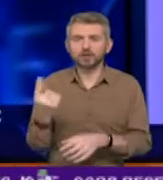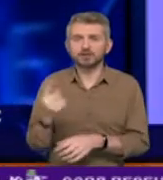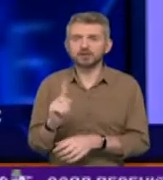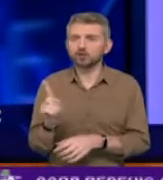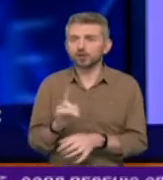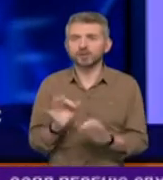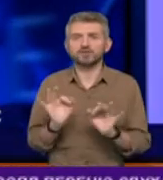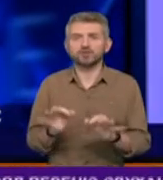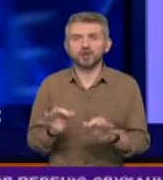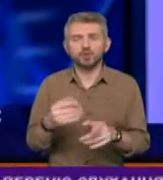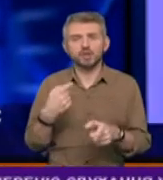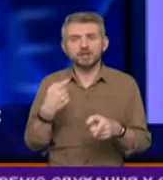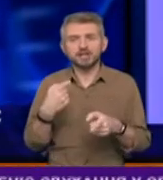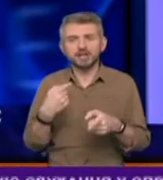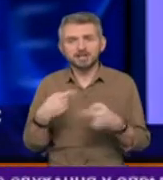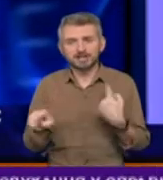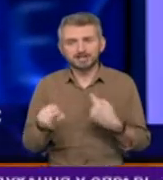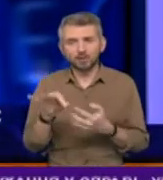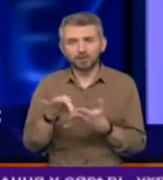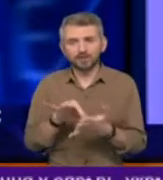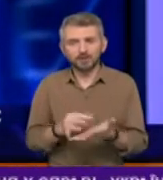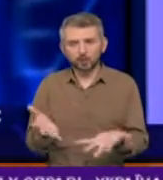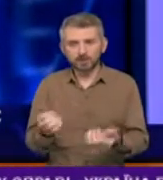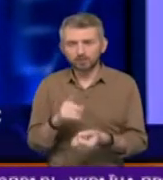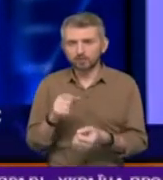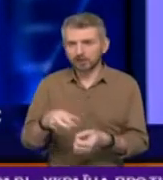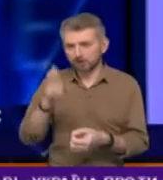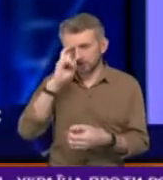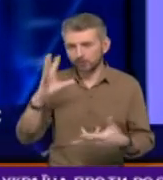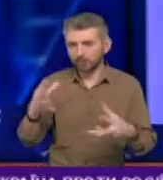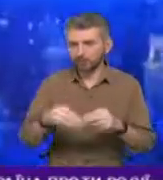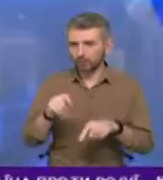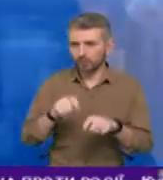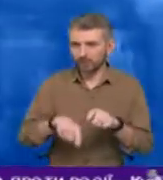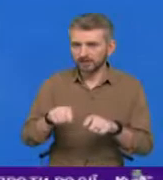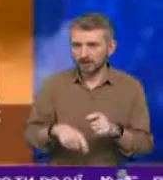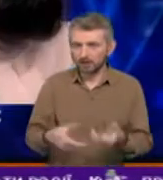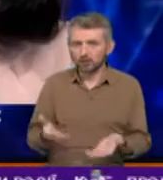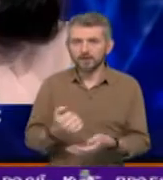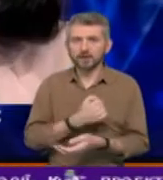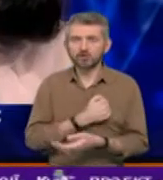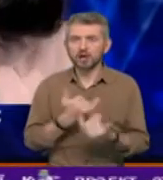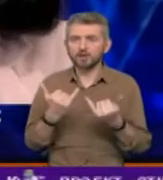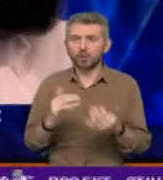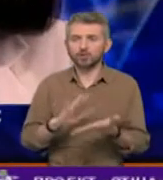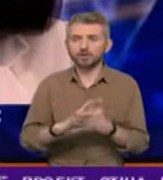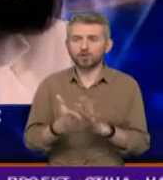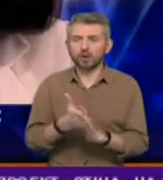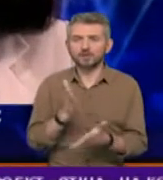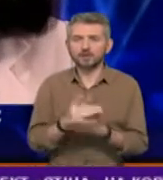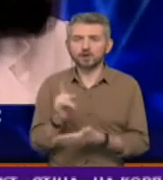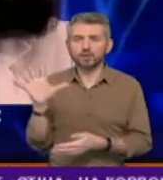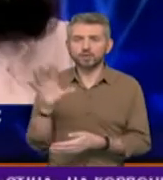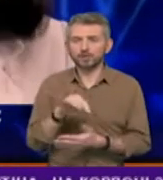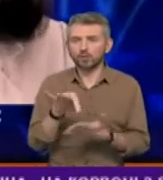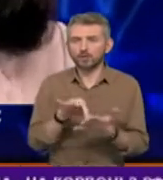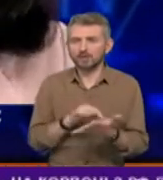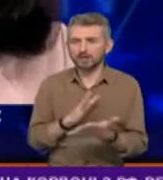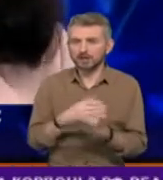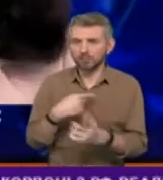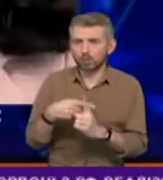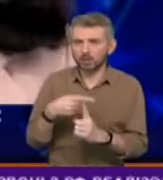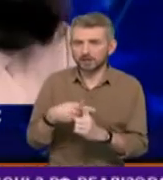син поступив до вишу. 14 вересня 2006 року